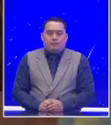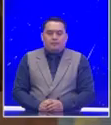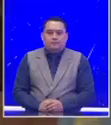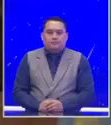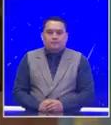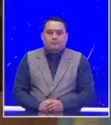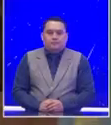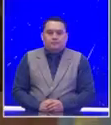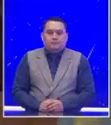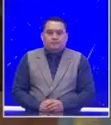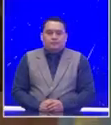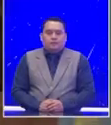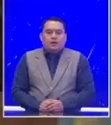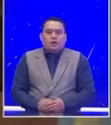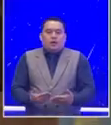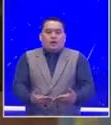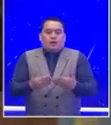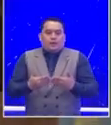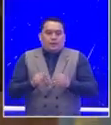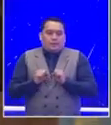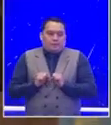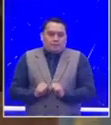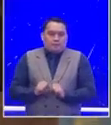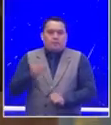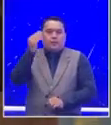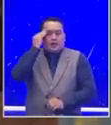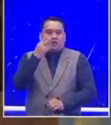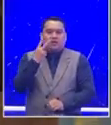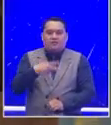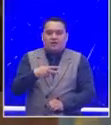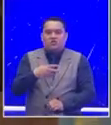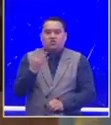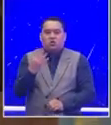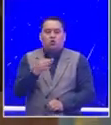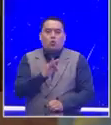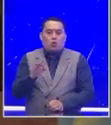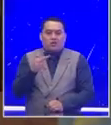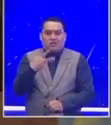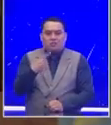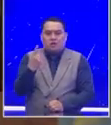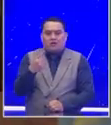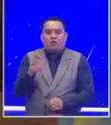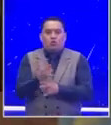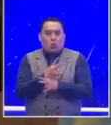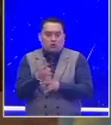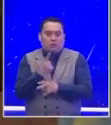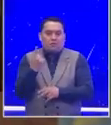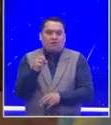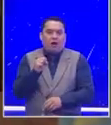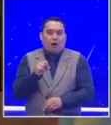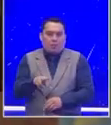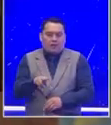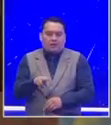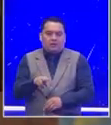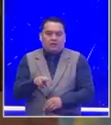В целях усиления мер безопасности с 24:00 часов 31 марта в ночь на 1 апреля